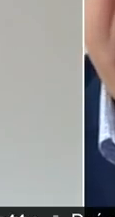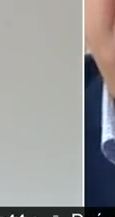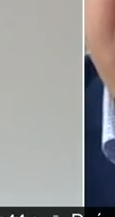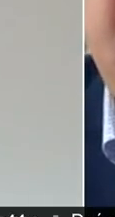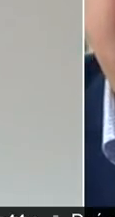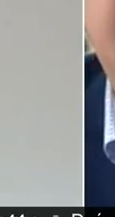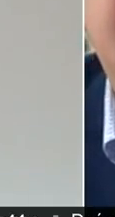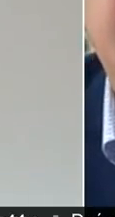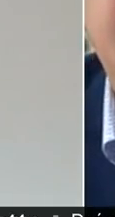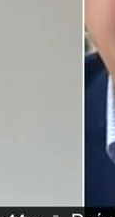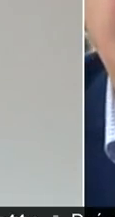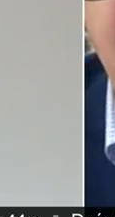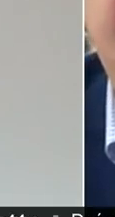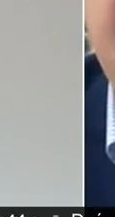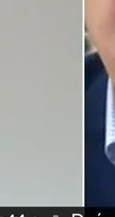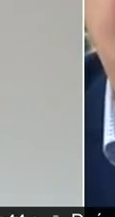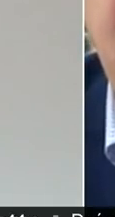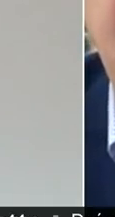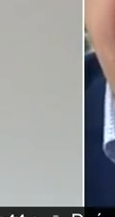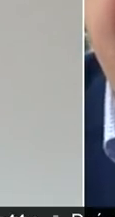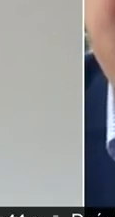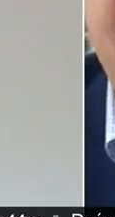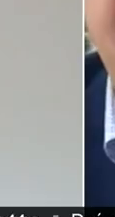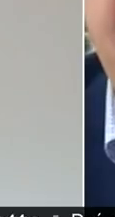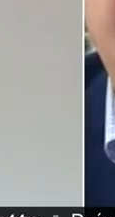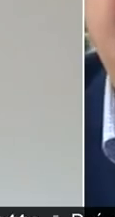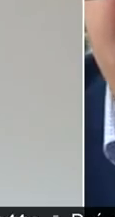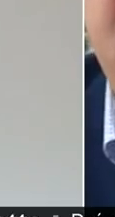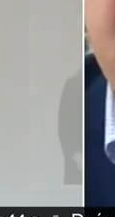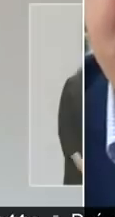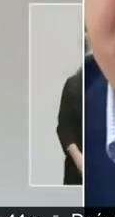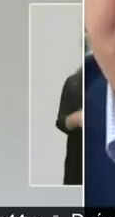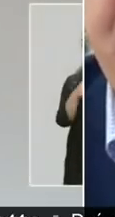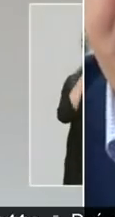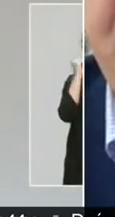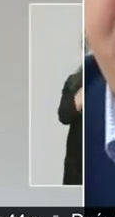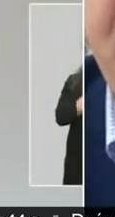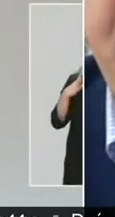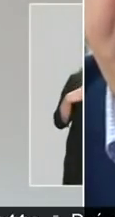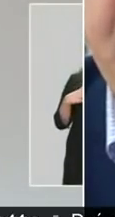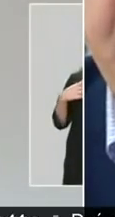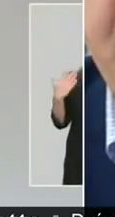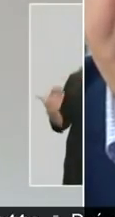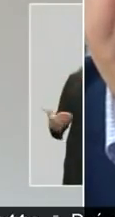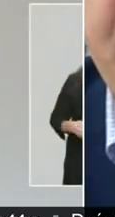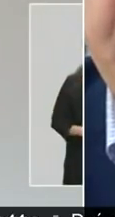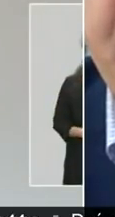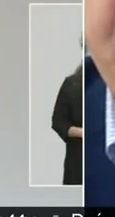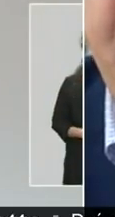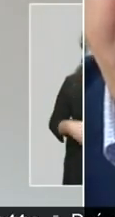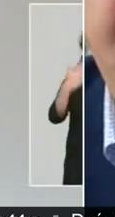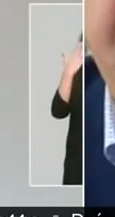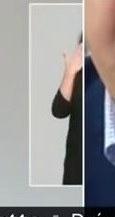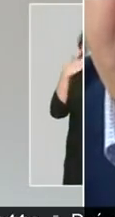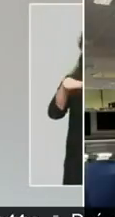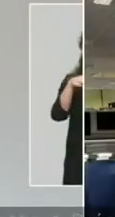et symptomatiques en même temps. Donc on voit bien que ça rejoint l'analyse qui a été faite de la troisième dose. Sur la troisième dose, justement, Olivier